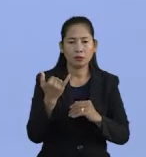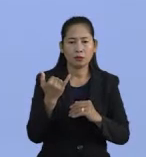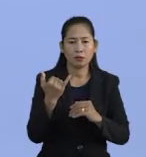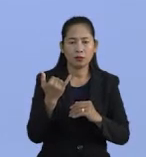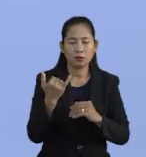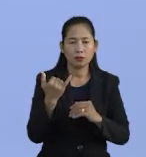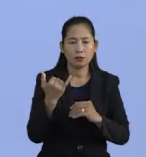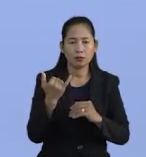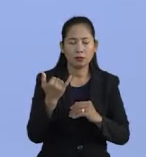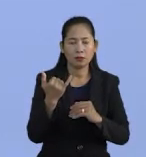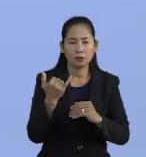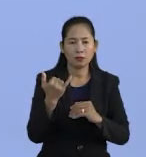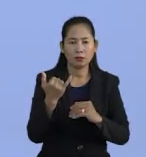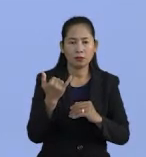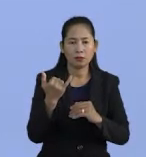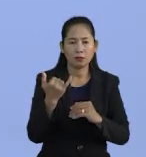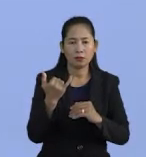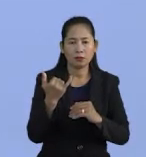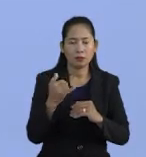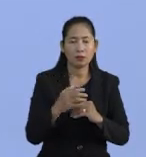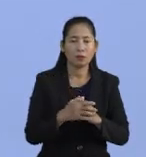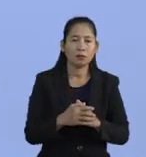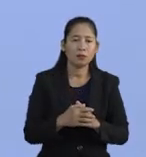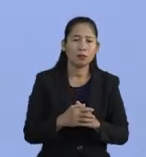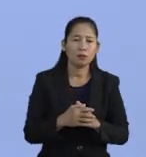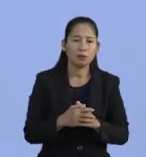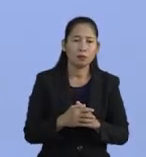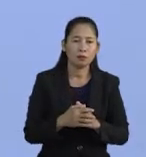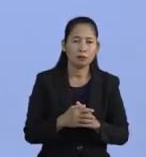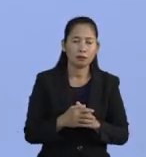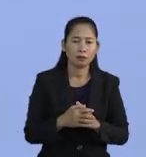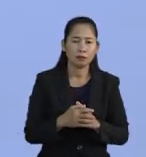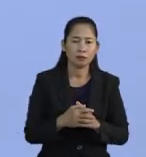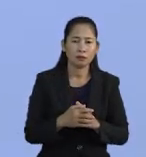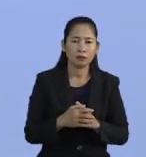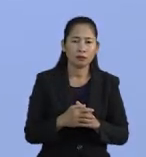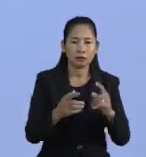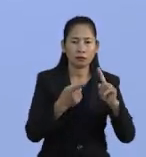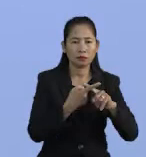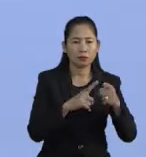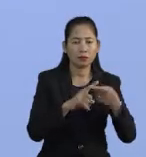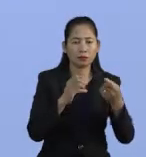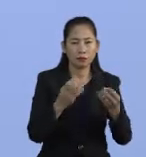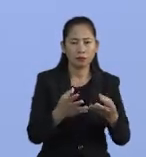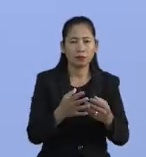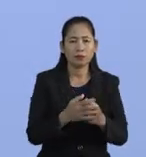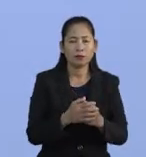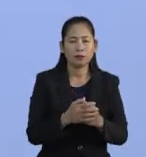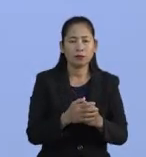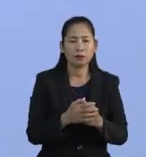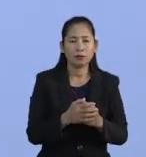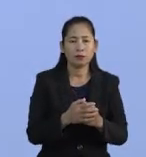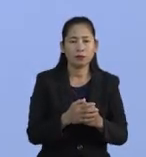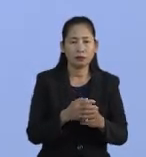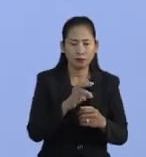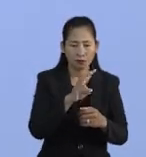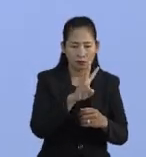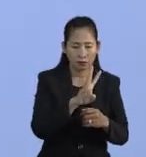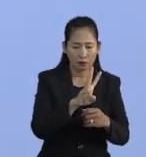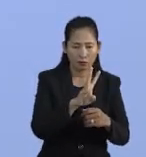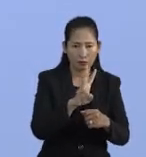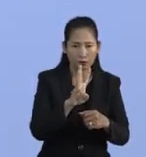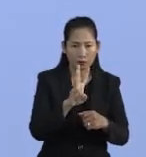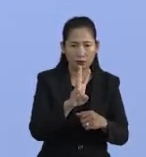bà muối nữa đai nữa nè bà lệ mà thế con chùm luôn cốt cứ lệ bày